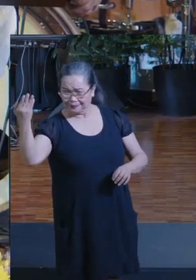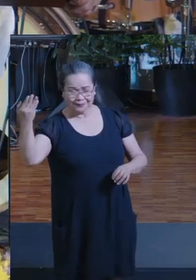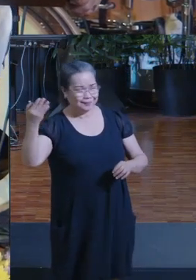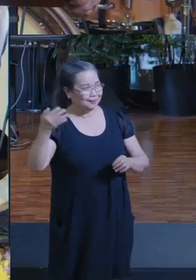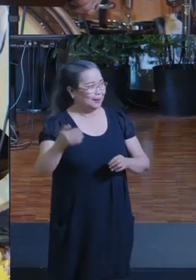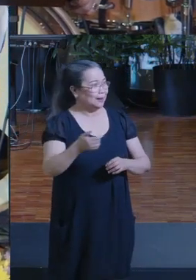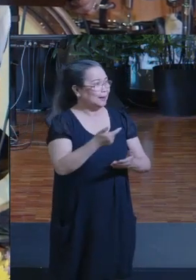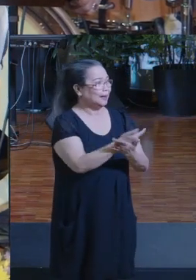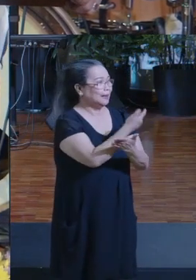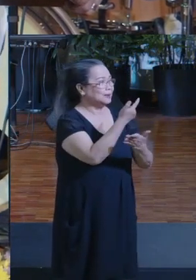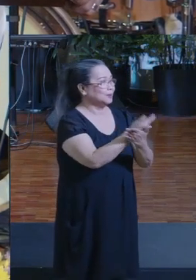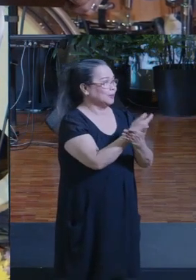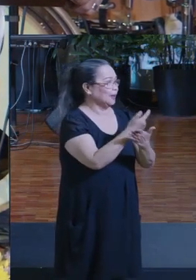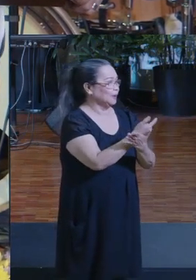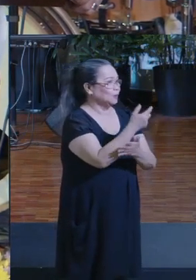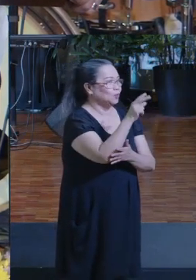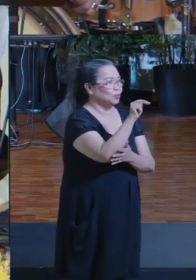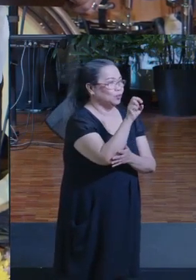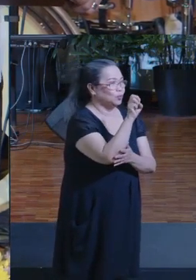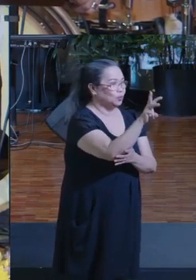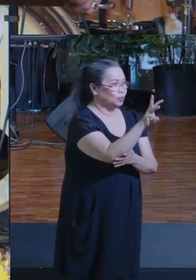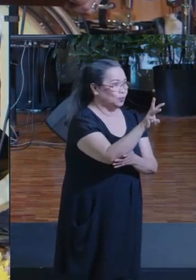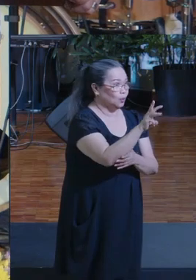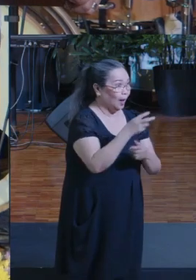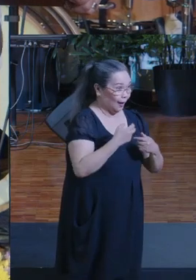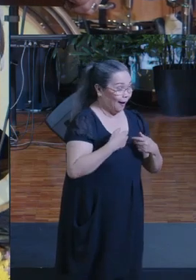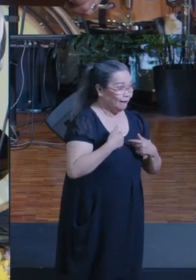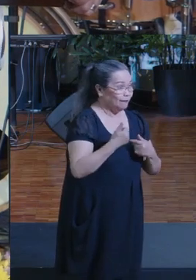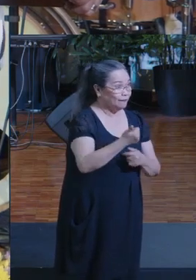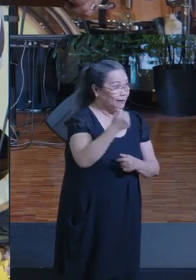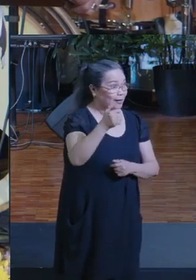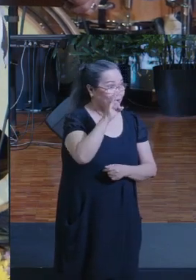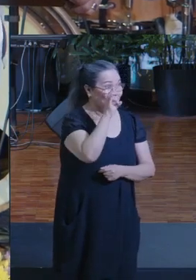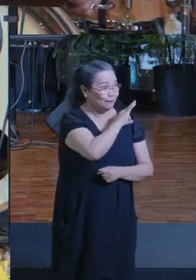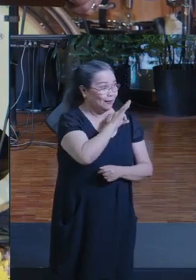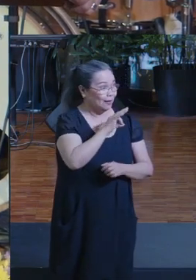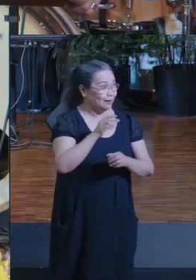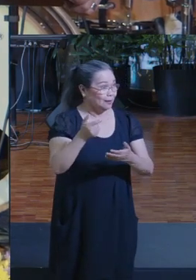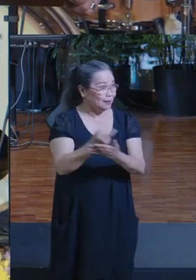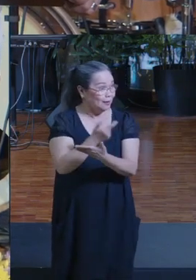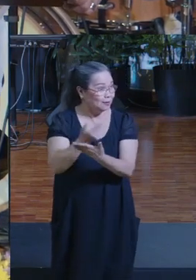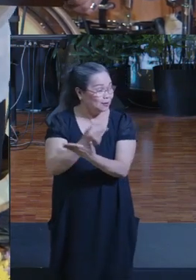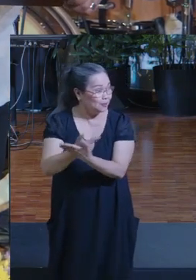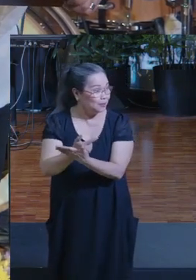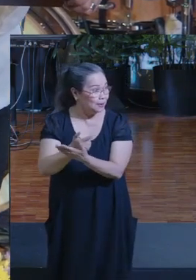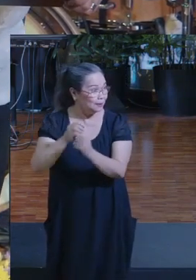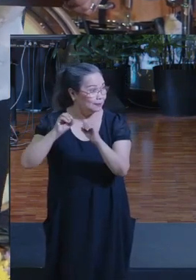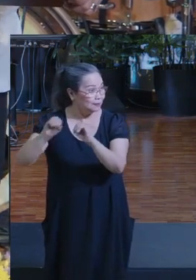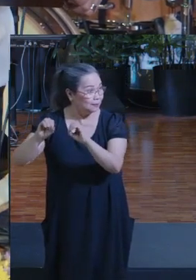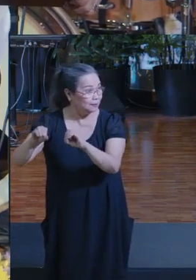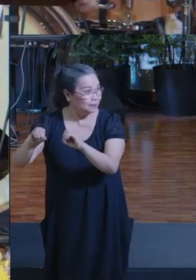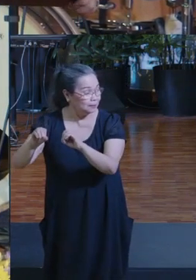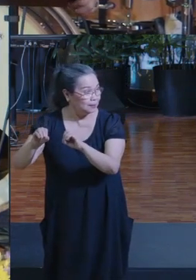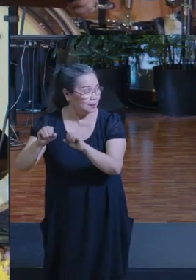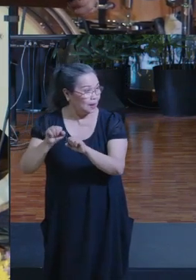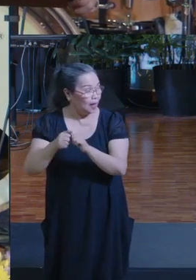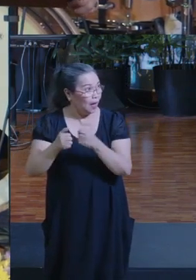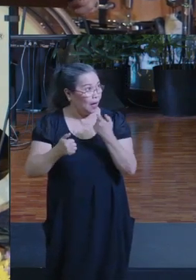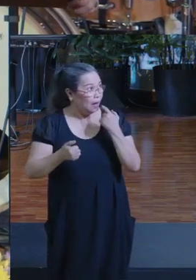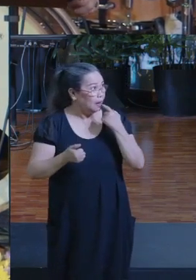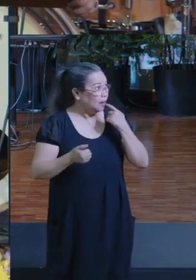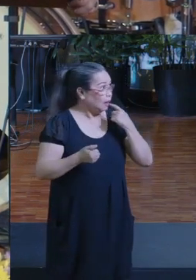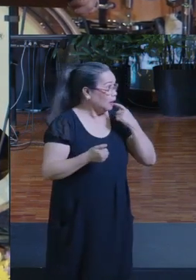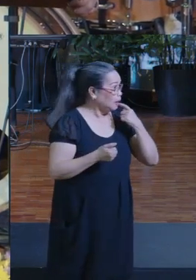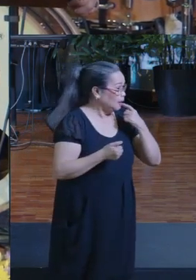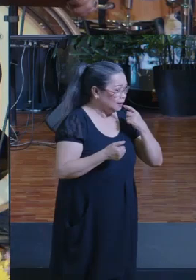gospel. Sabi niya, kung meron daw magtuturo ng ibang gospel, ibang ebanghelyo, wala naman pong ibang